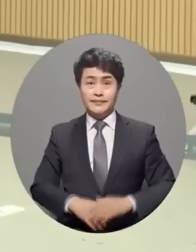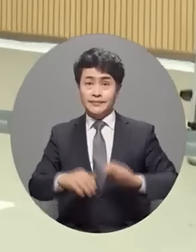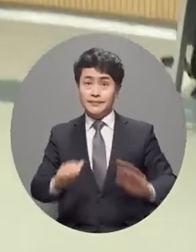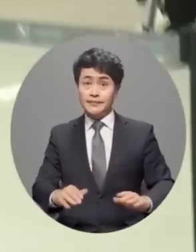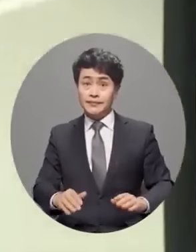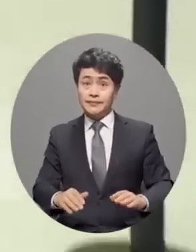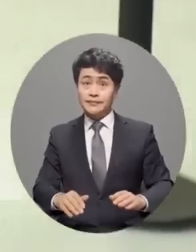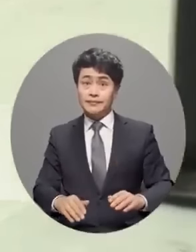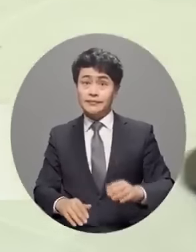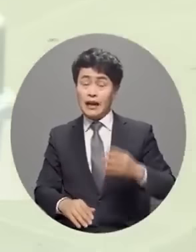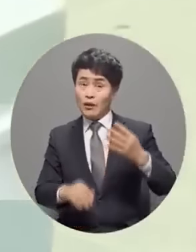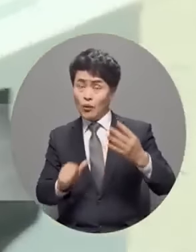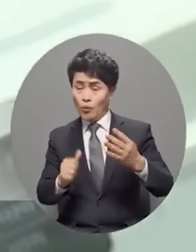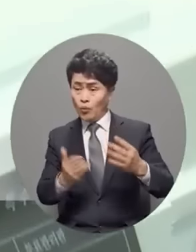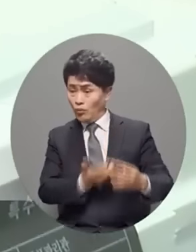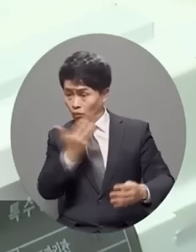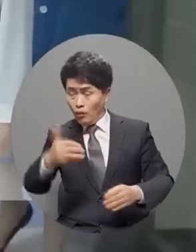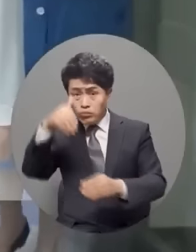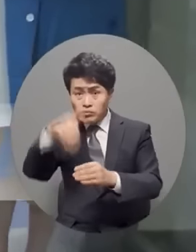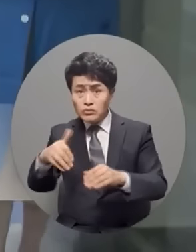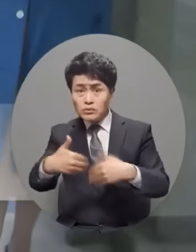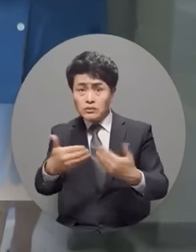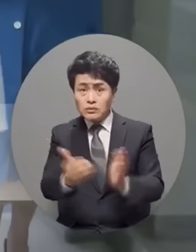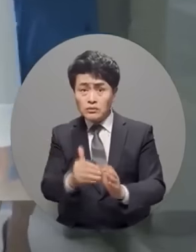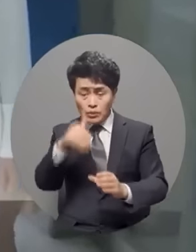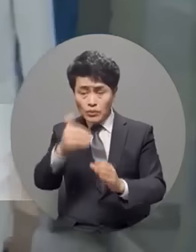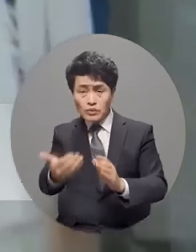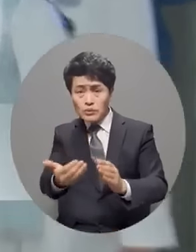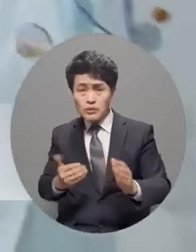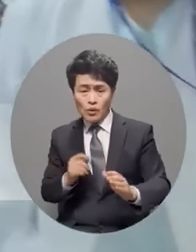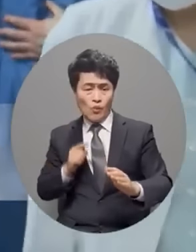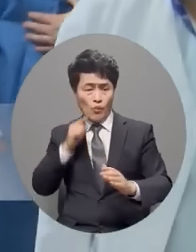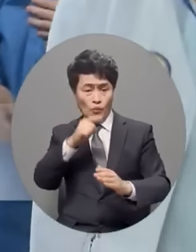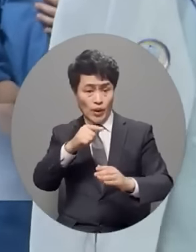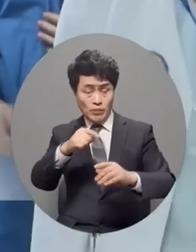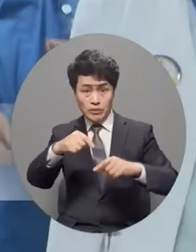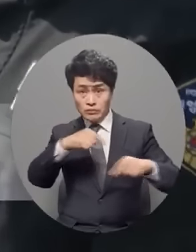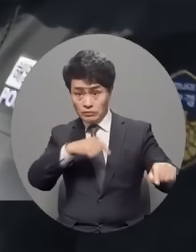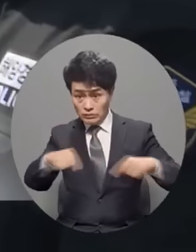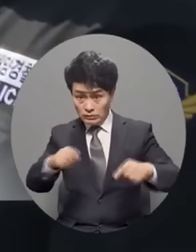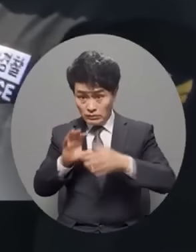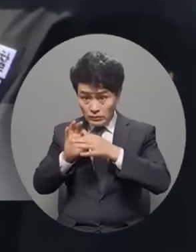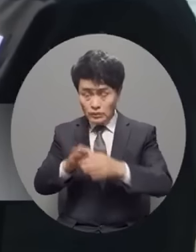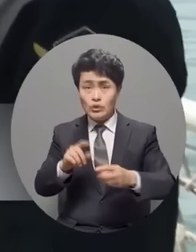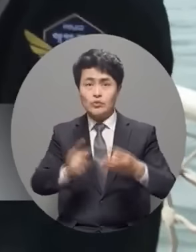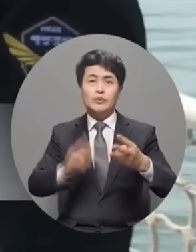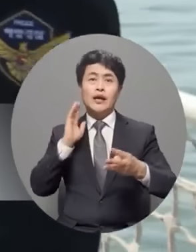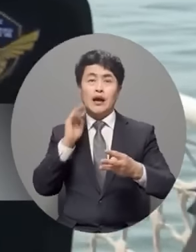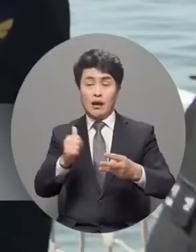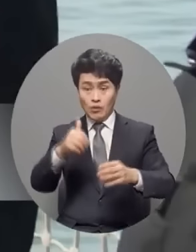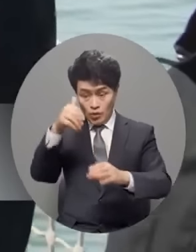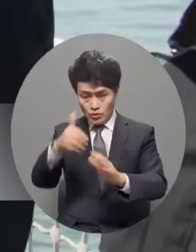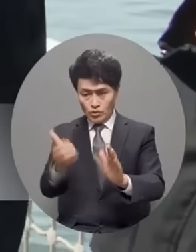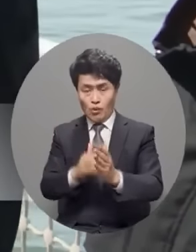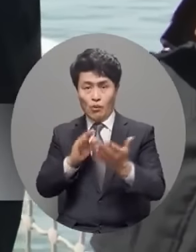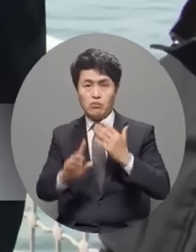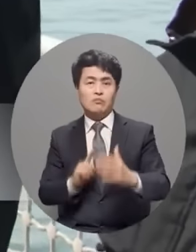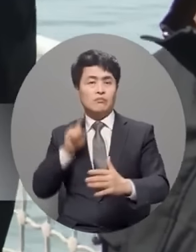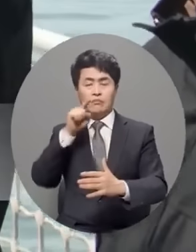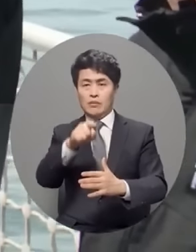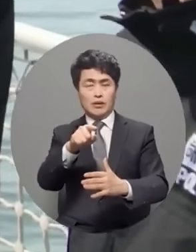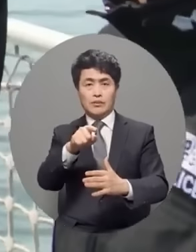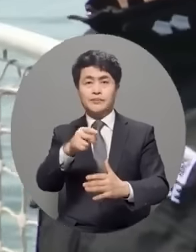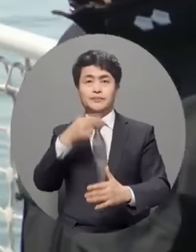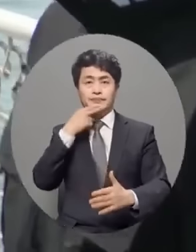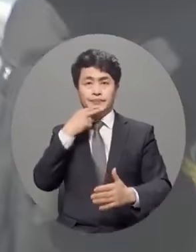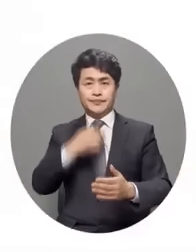지난 5일 부산 원정 투표에 이어 총선 전날까지 외부 일정을 지속했던 윤석열 대통령은 선거 뒤 바깥 활동에 나서지